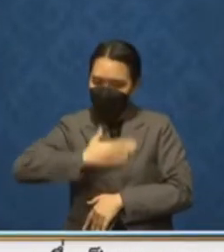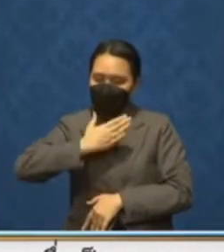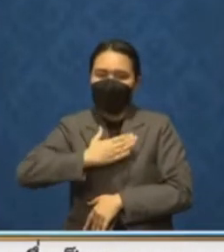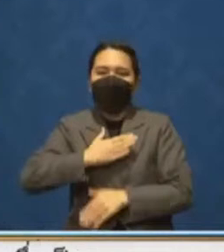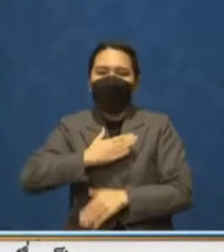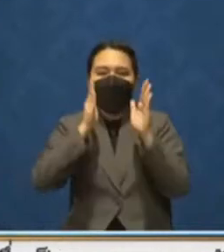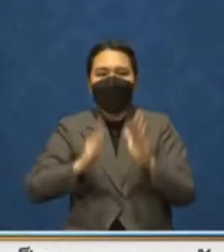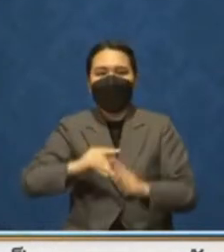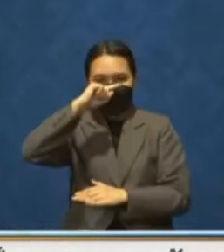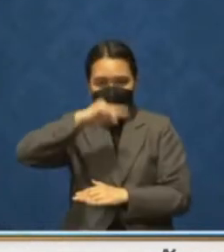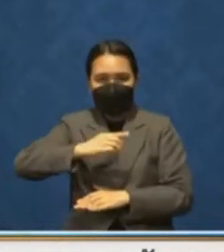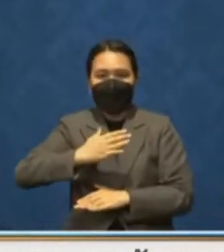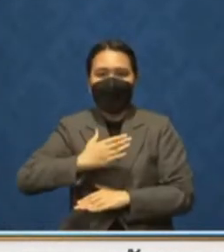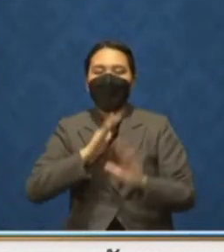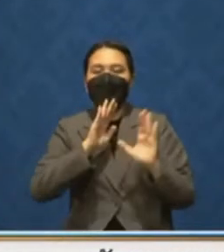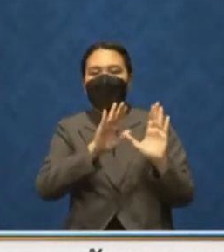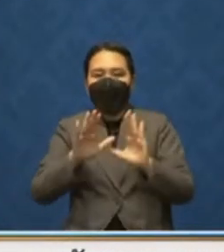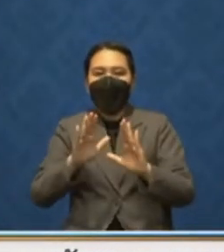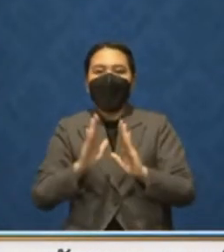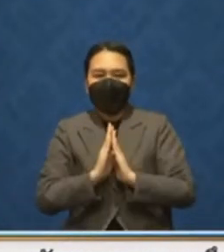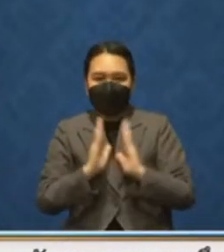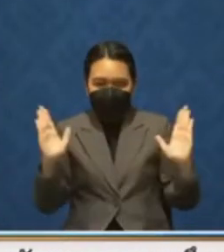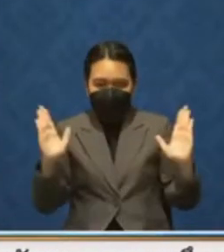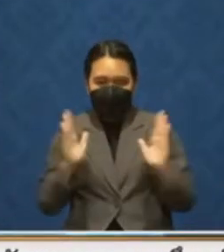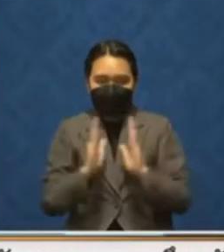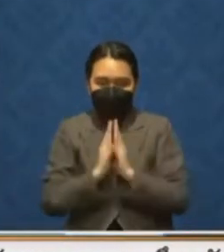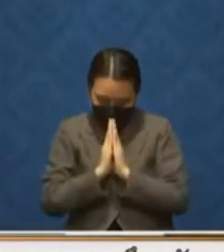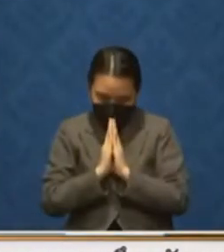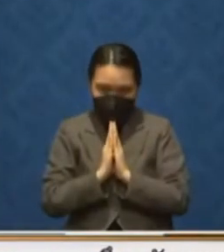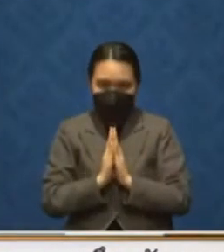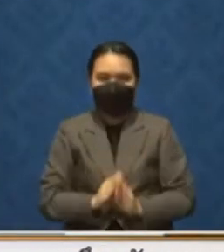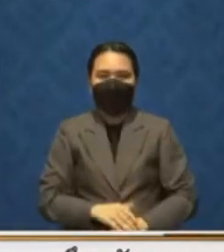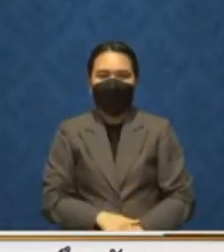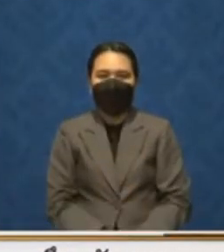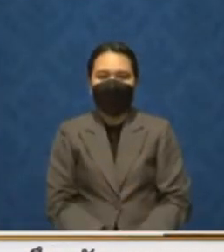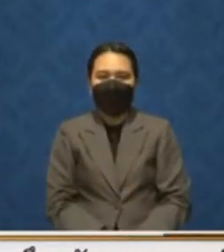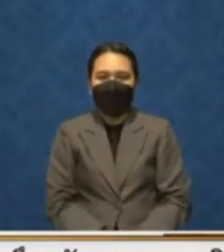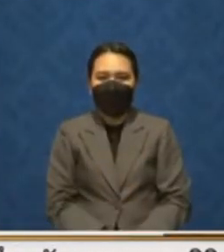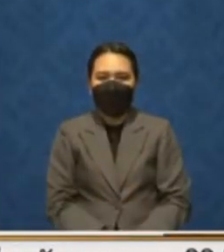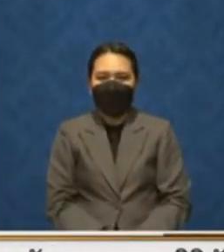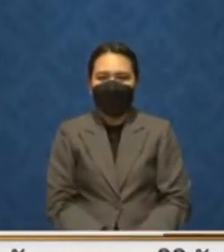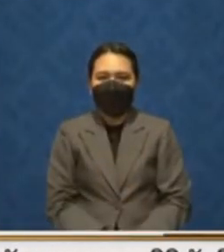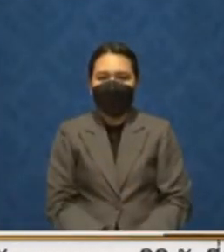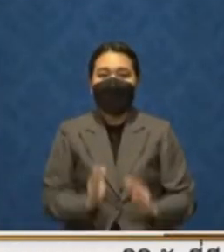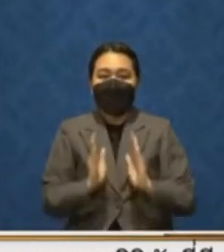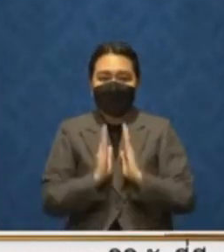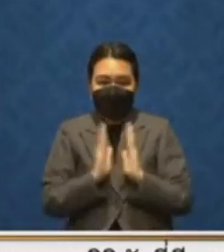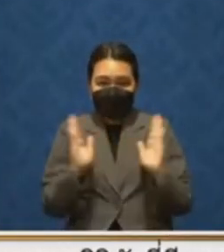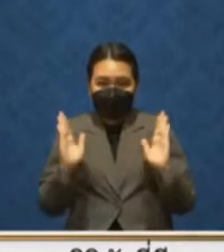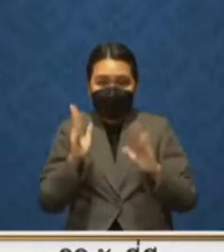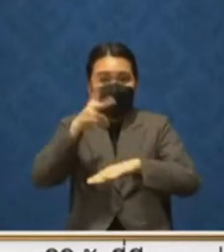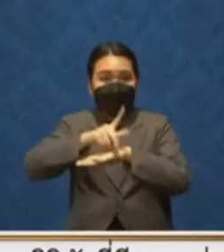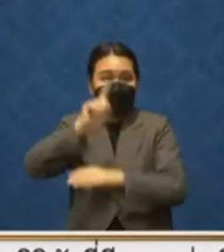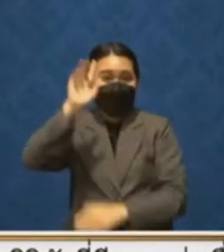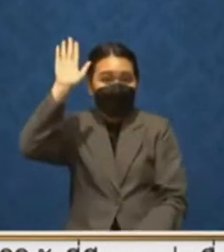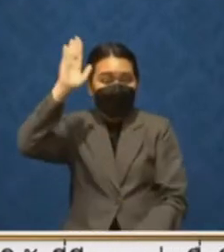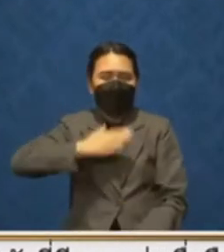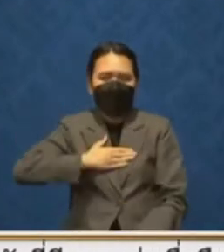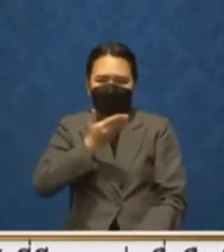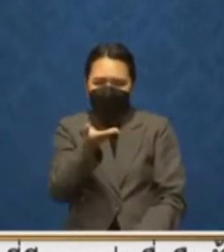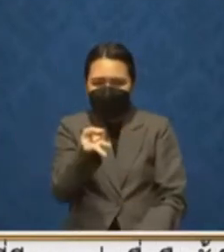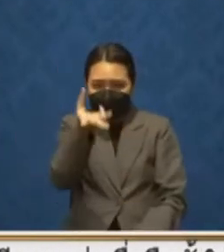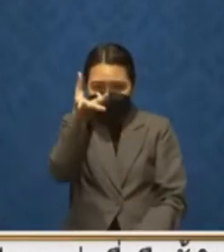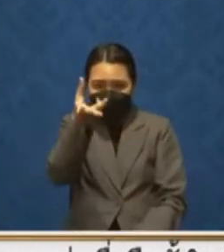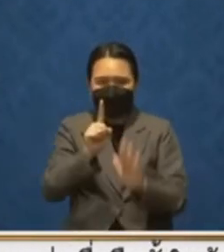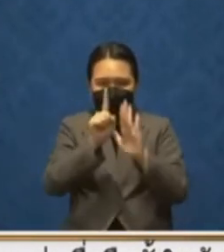ผมฝากไว้แค่นี้นะครับขอบคุณครับสวัสดีครับขอบคุณครับสำหรับพลังครับขออนุญาตสั้นๆนิดเดียวครับ